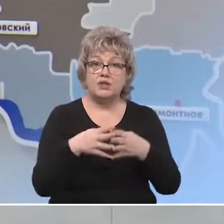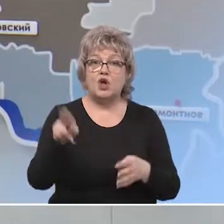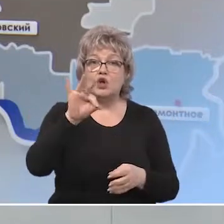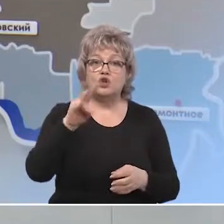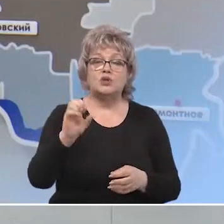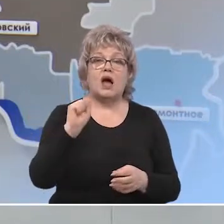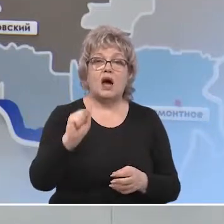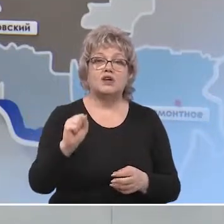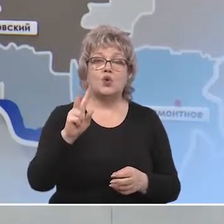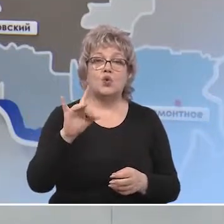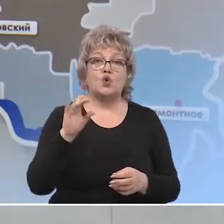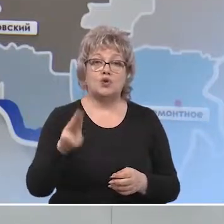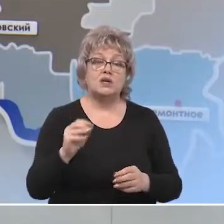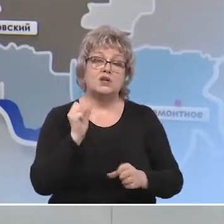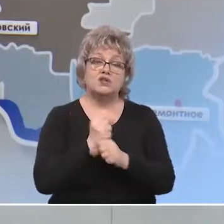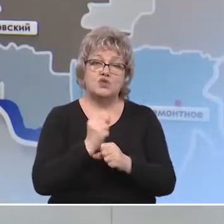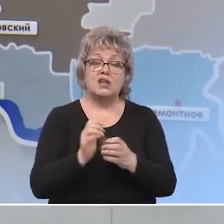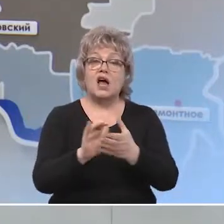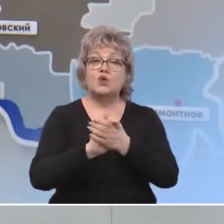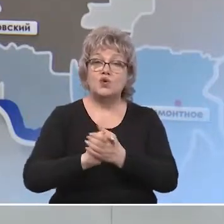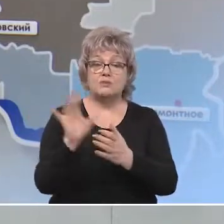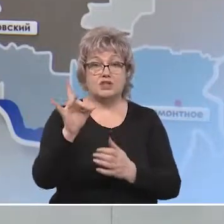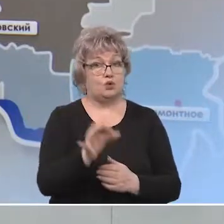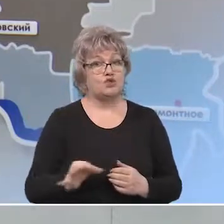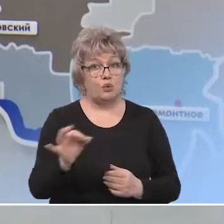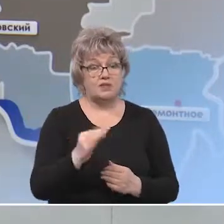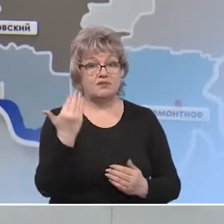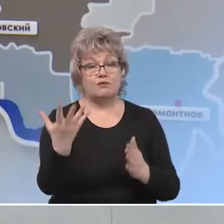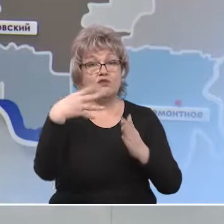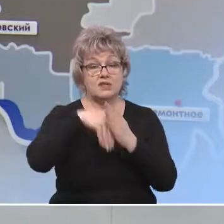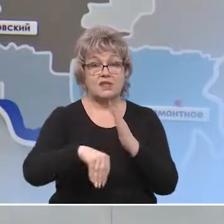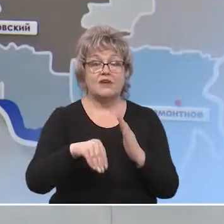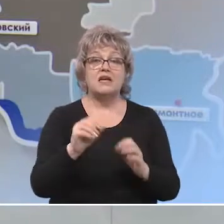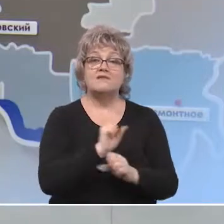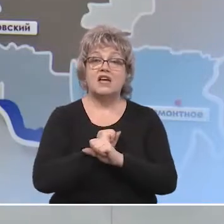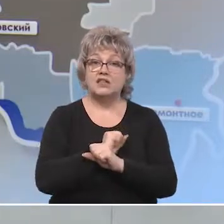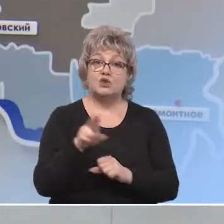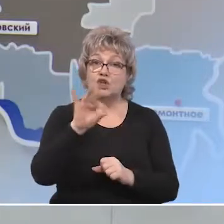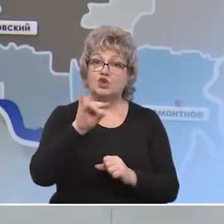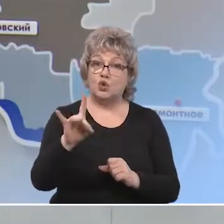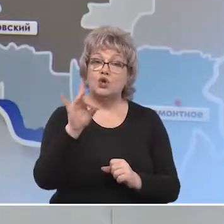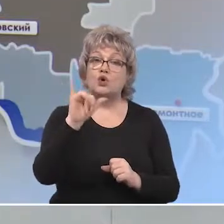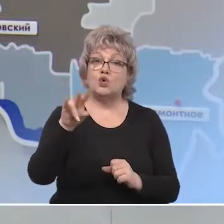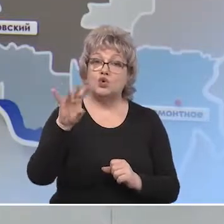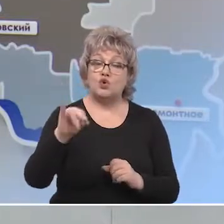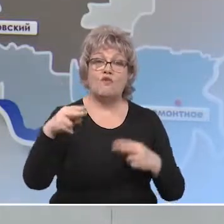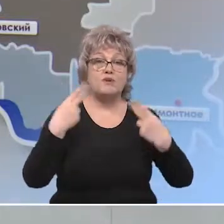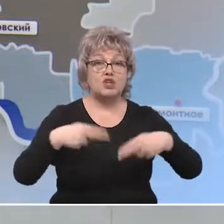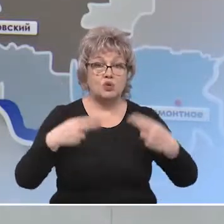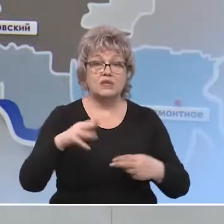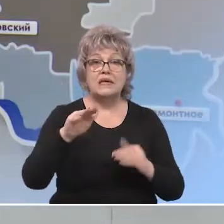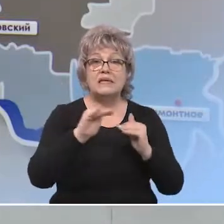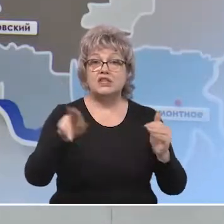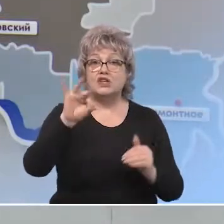объединение «Дон Агрокурорт», созданное колхозами Ростовской области. В его состав входят санатории «Дон» и «Руно» в Пятигорске